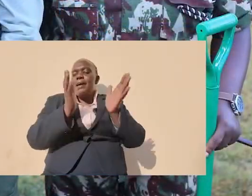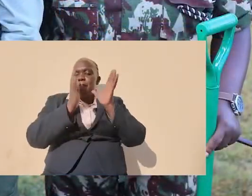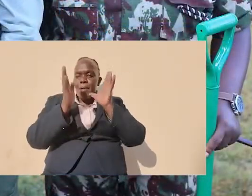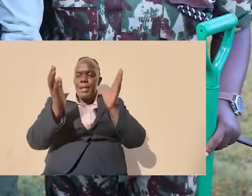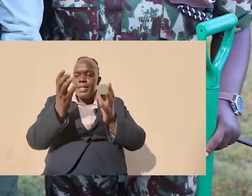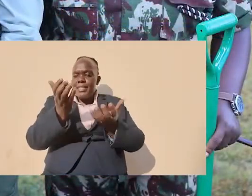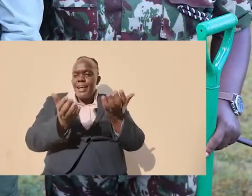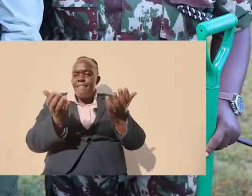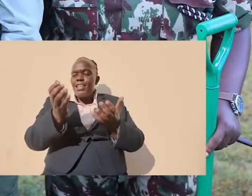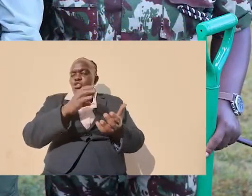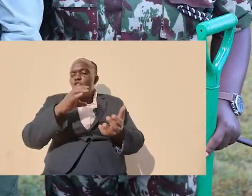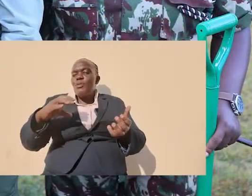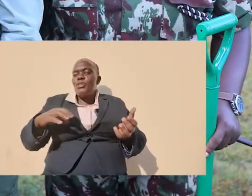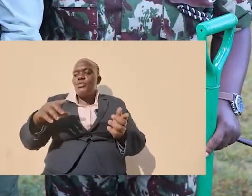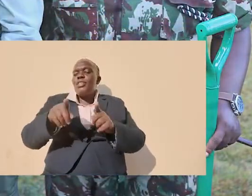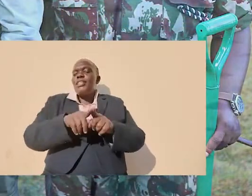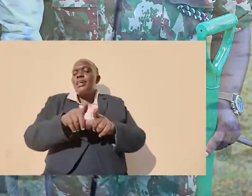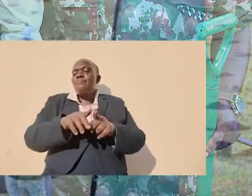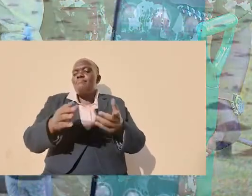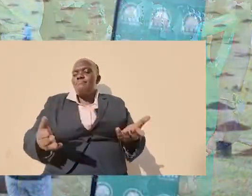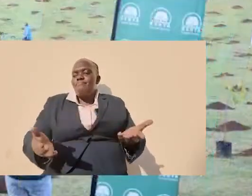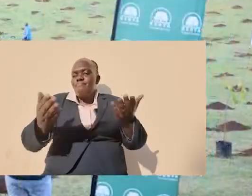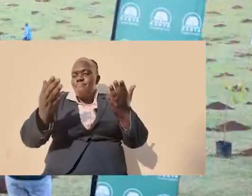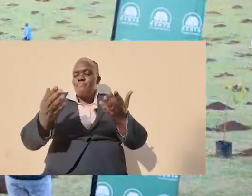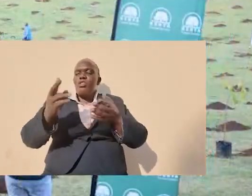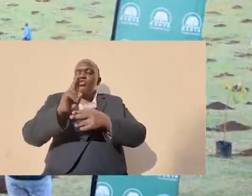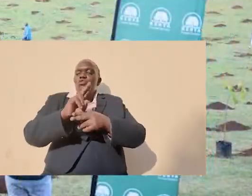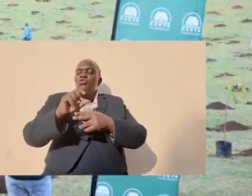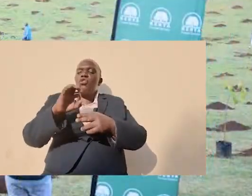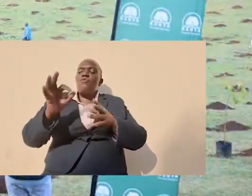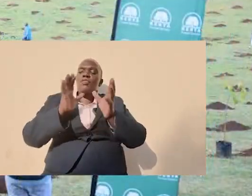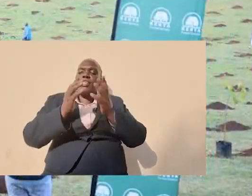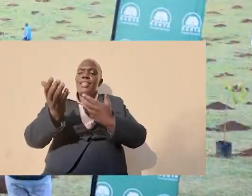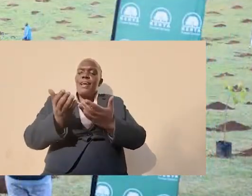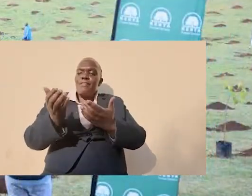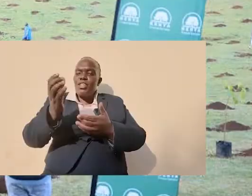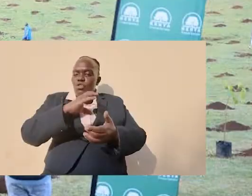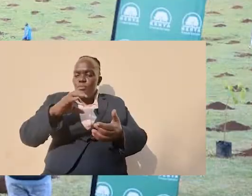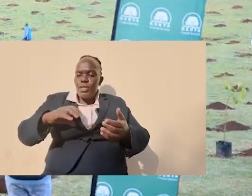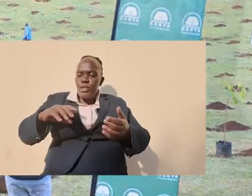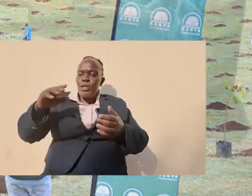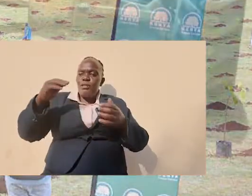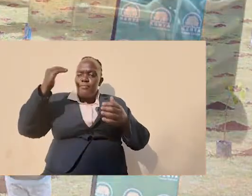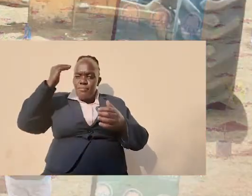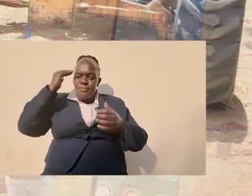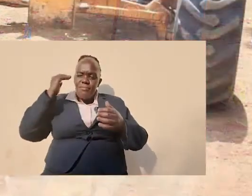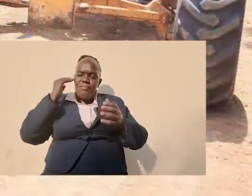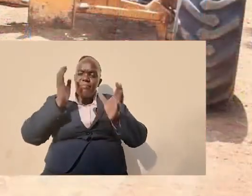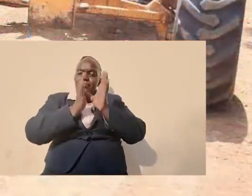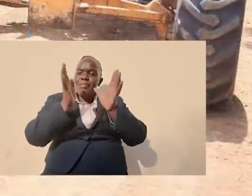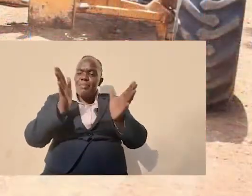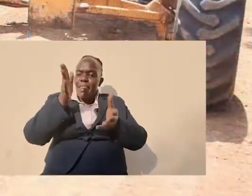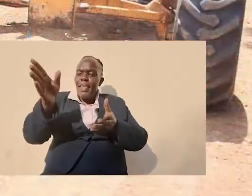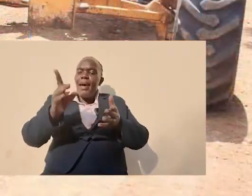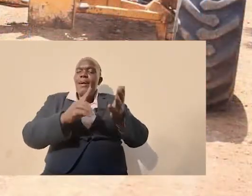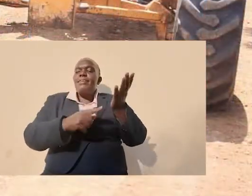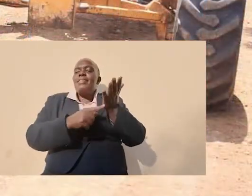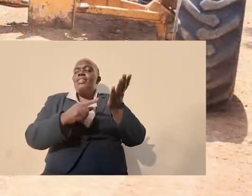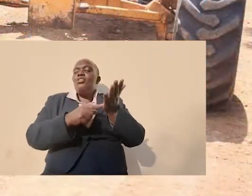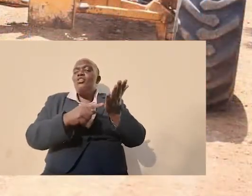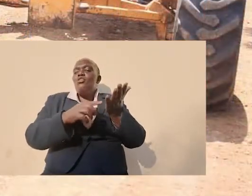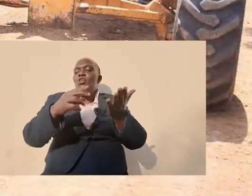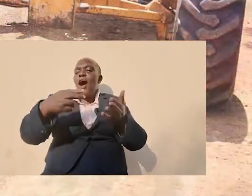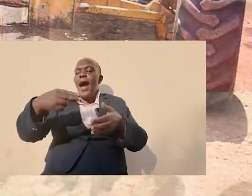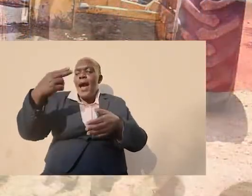ameongoza shughuli ya upandaji miti katika maadhimisho ya miaka 10 ya mpango wa uhifadhi wa Kaptagat. Amezindua miradi ya